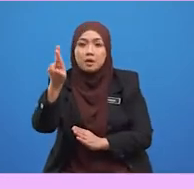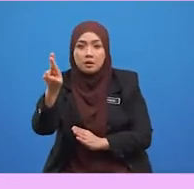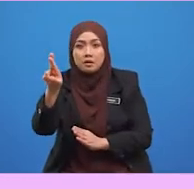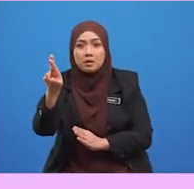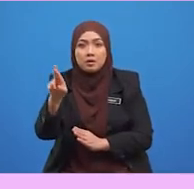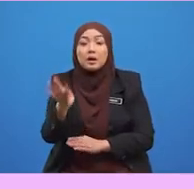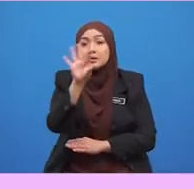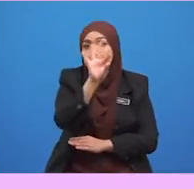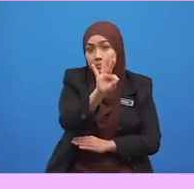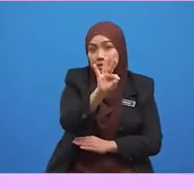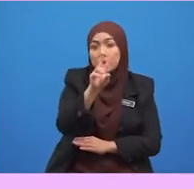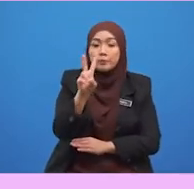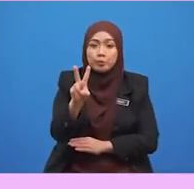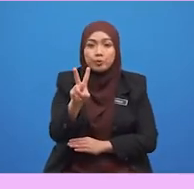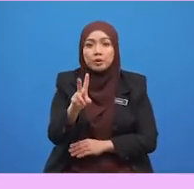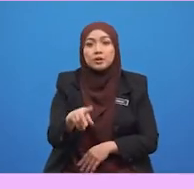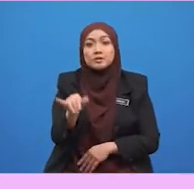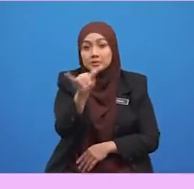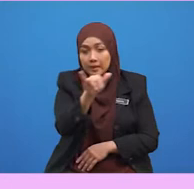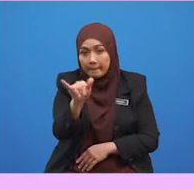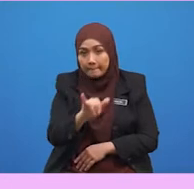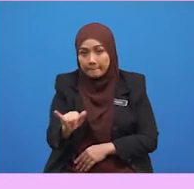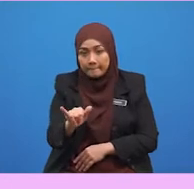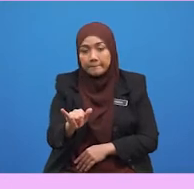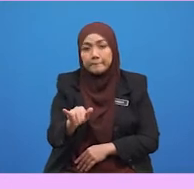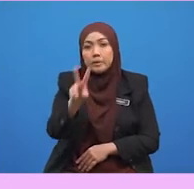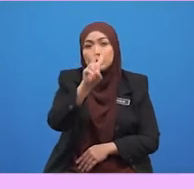13SR. 92 sama dengan